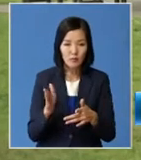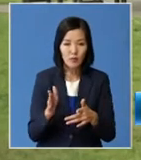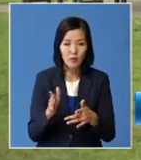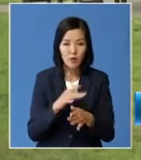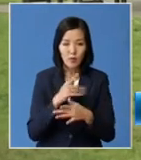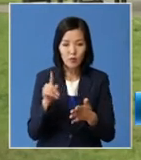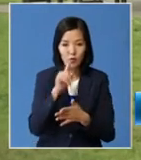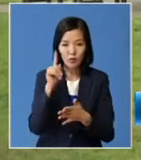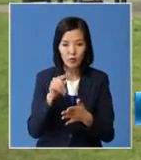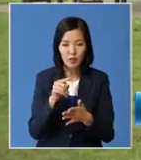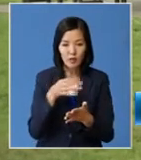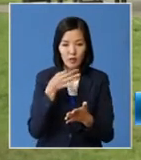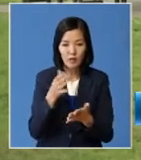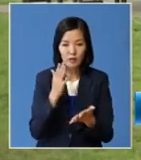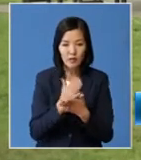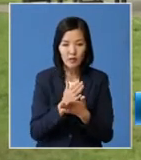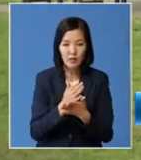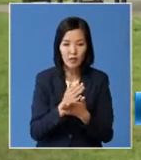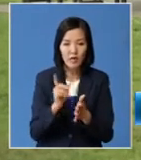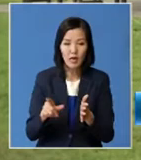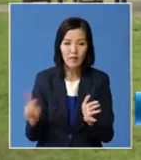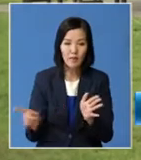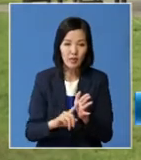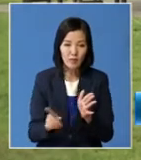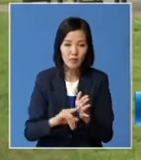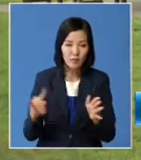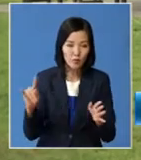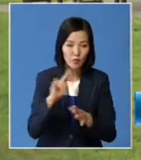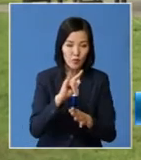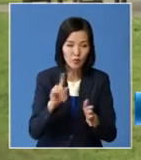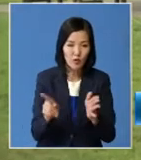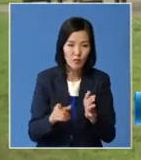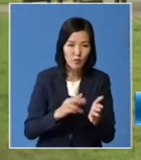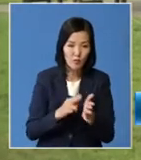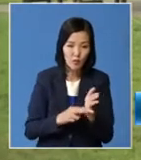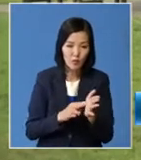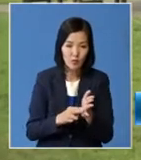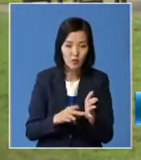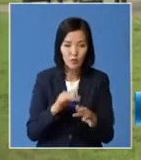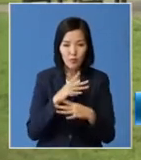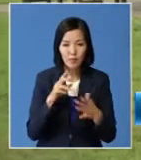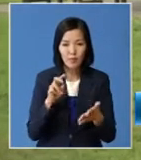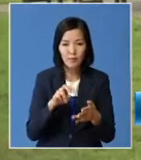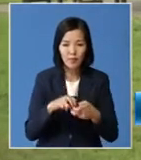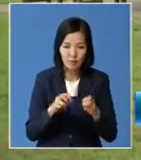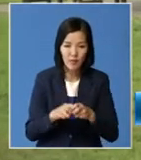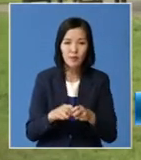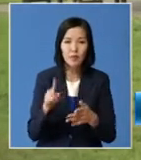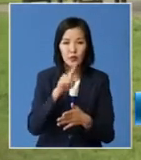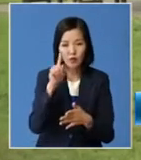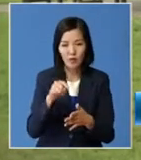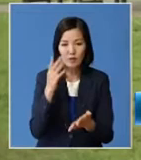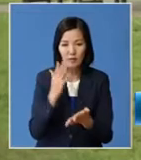деген сұрақтар бар. Жолаушылар тасымалы бойынша, әуежай жол қатынасы бойынша көп деген